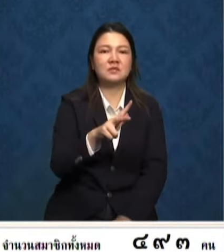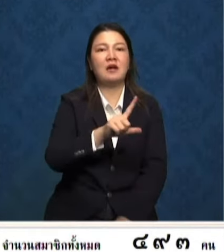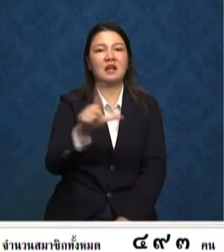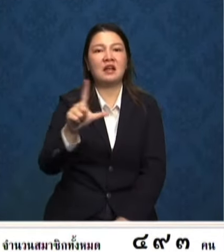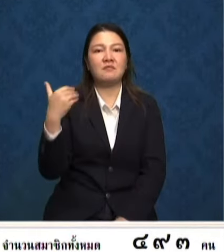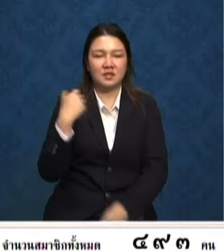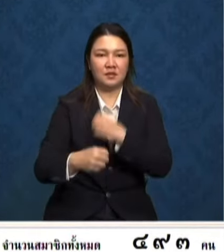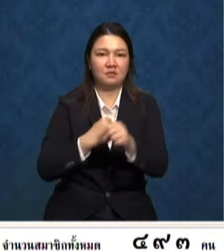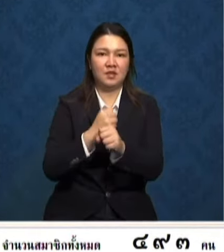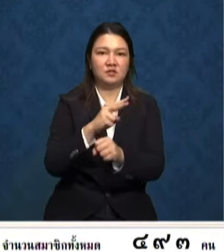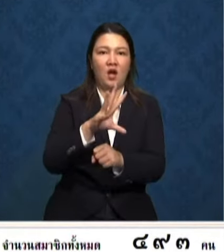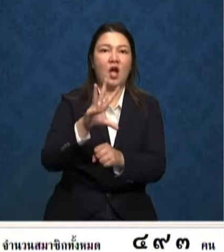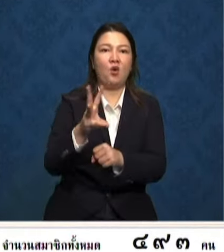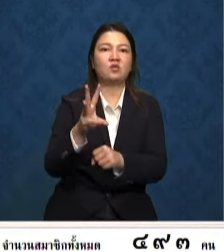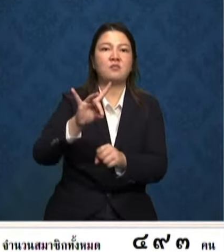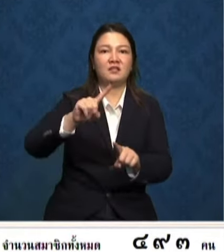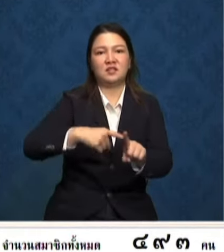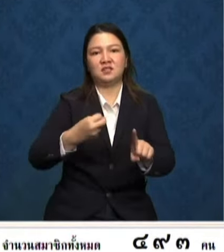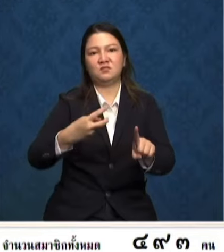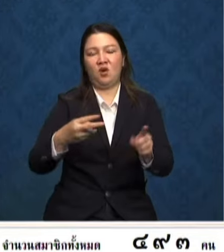ปี2568